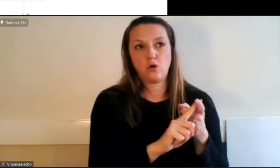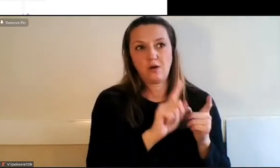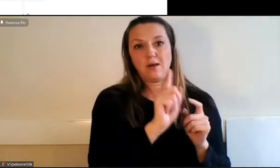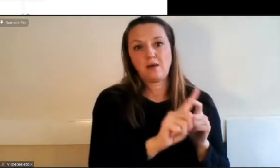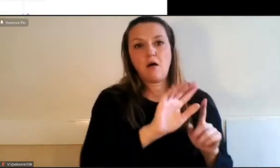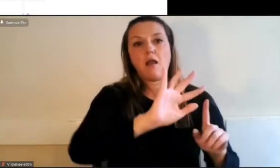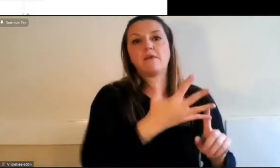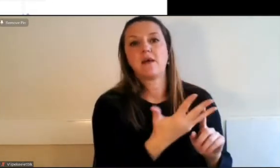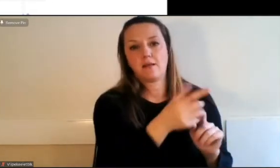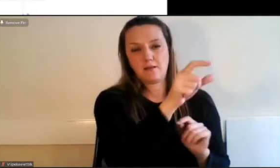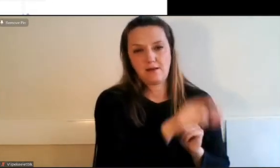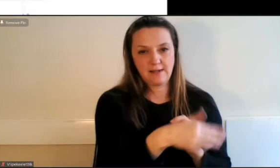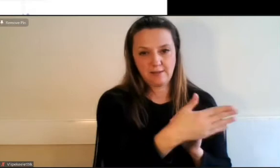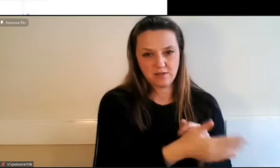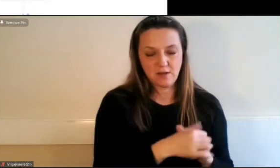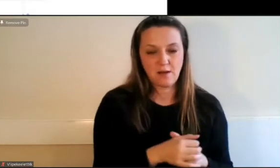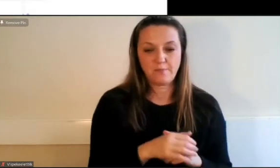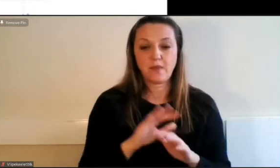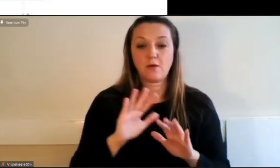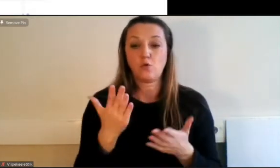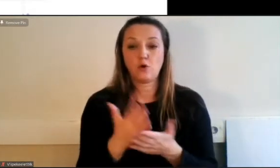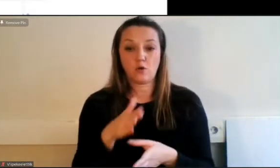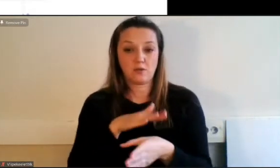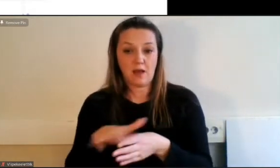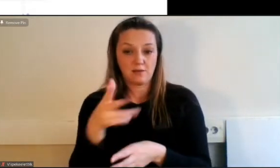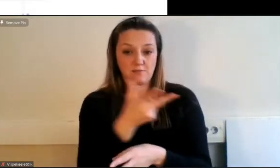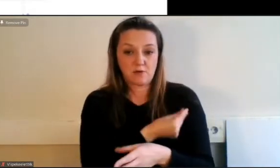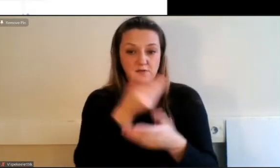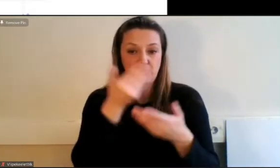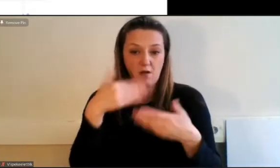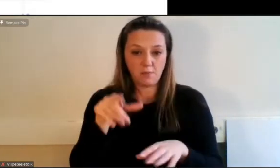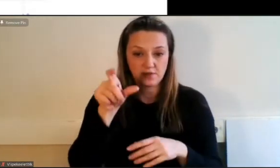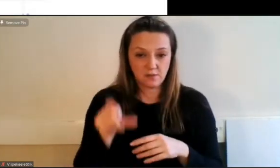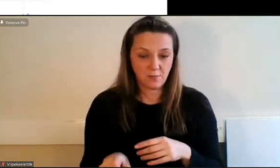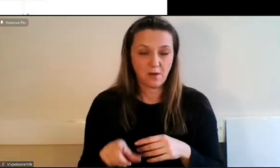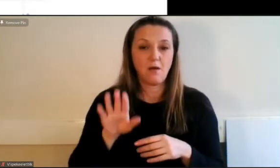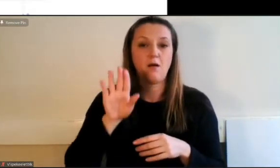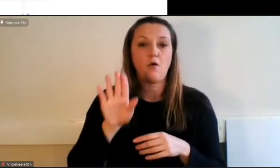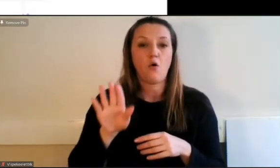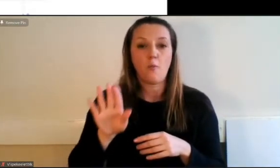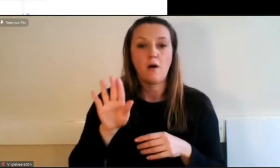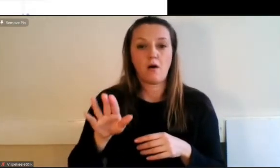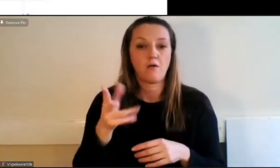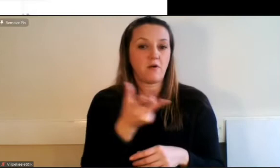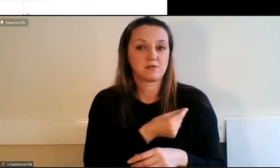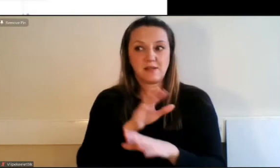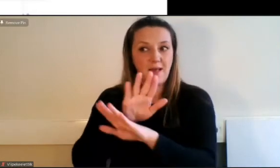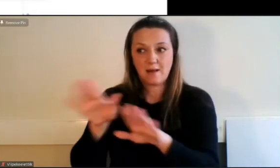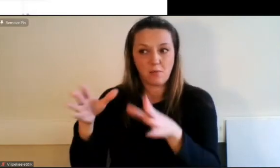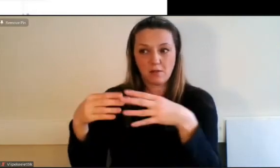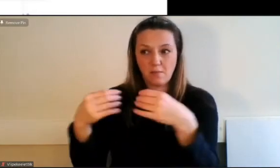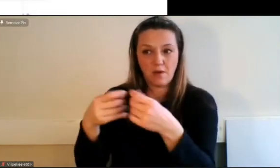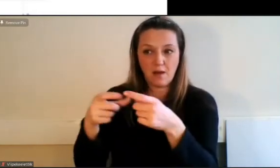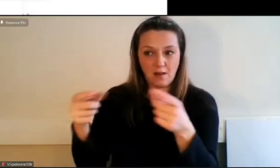ja vaktsineerimata inimesed on haiged kuskil 8 päeva. Ehk siis jah, siit me saame teada, et vaktsineeritud